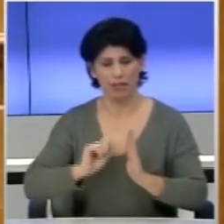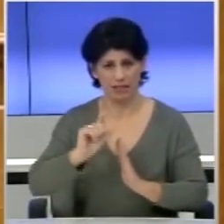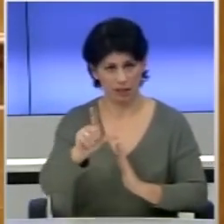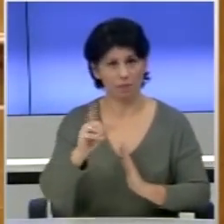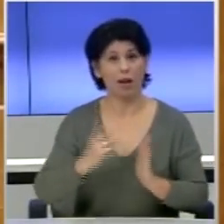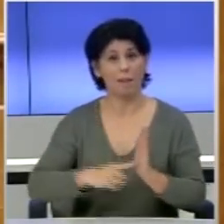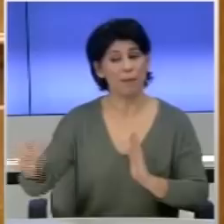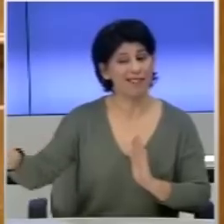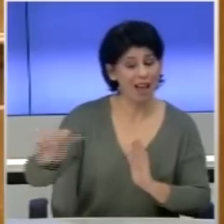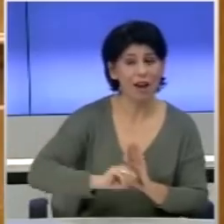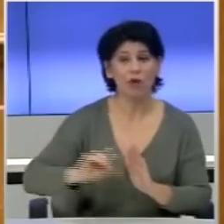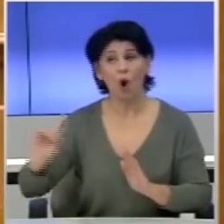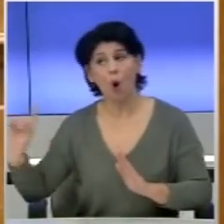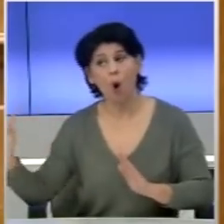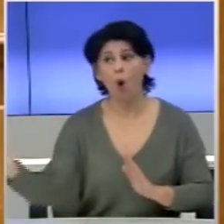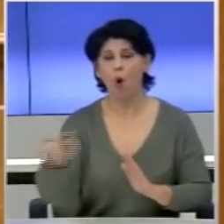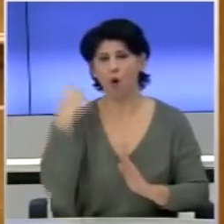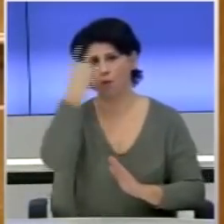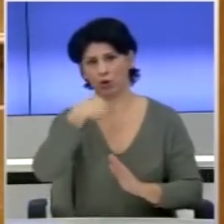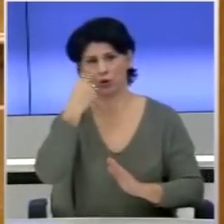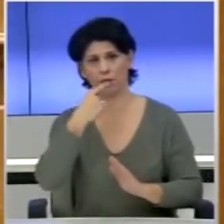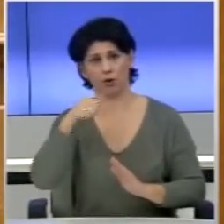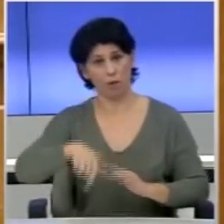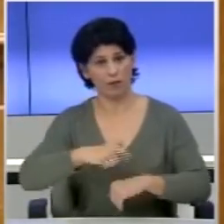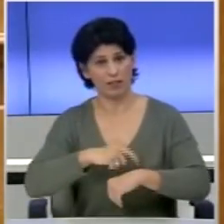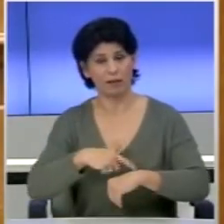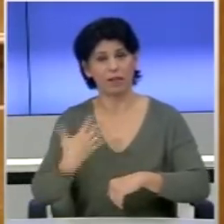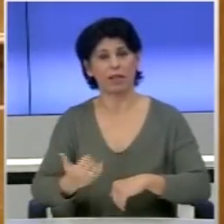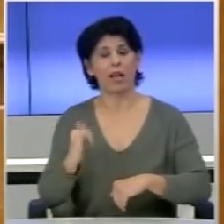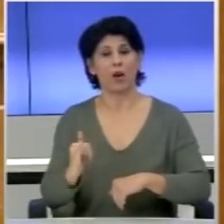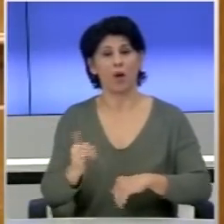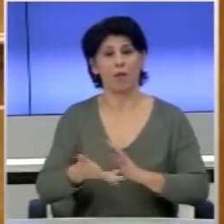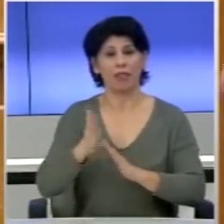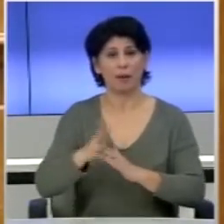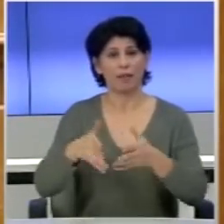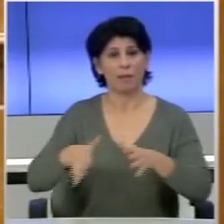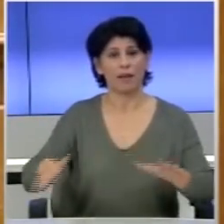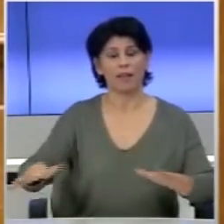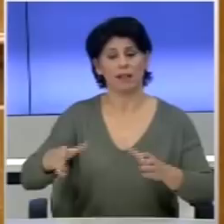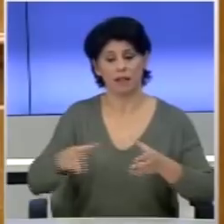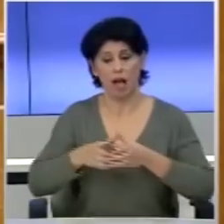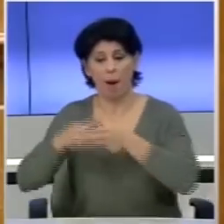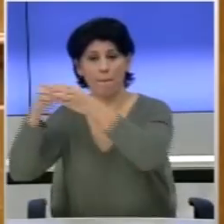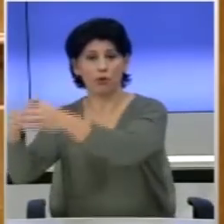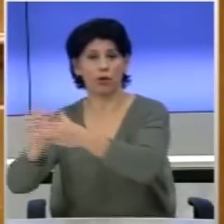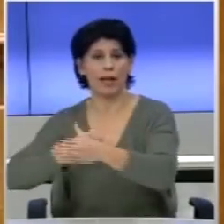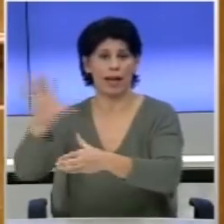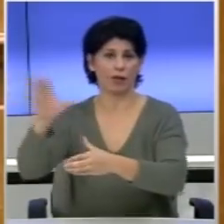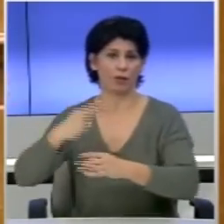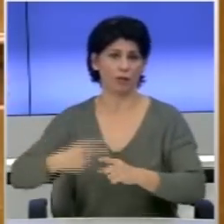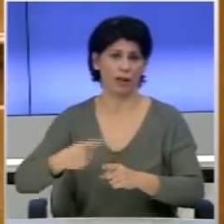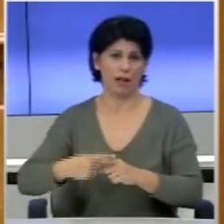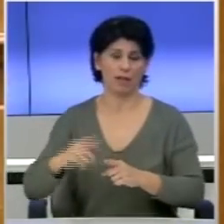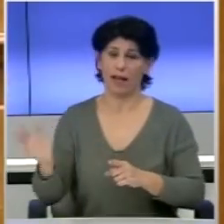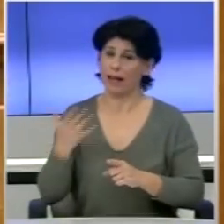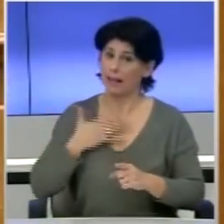πρέπει να επιστρέψει και όλο το προσωπικό που ήδη υπηρετεί σε άλλες 15 ιμπεριαλιστικές αποστολές εκτός συνόρων. Αν